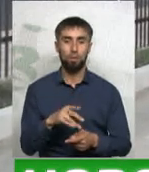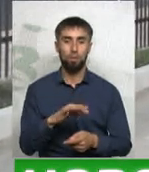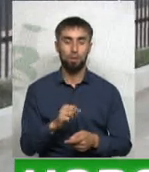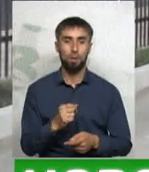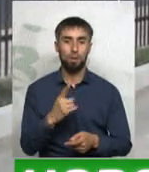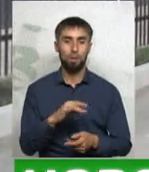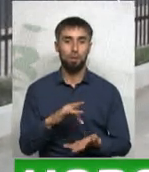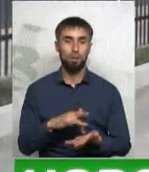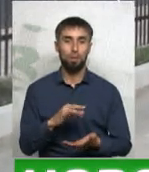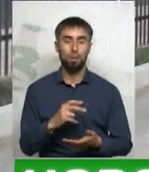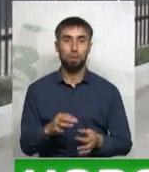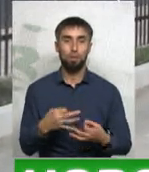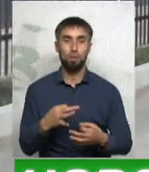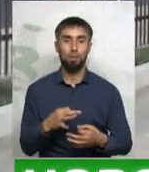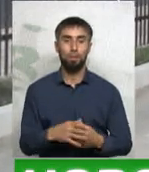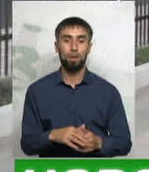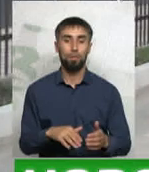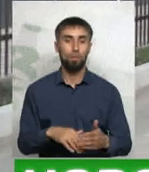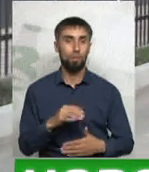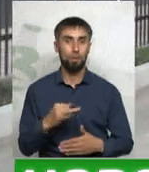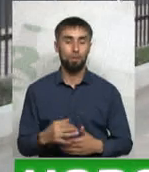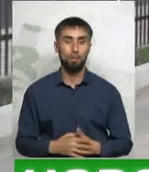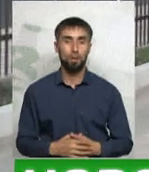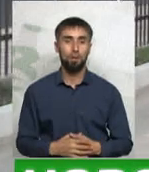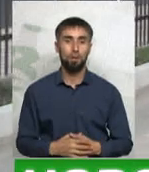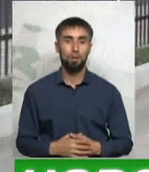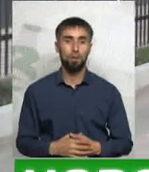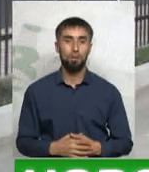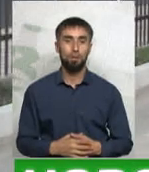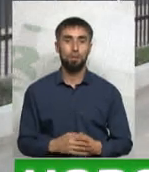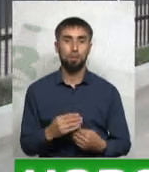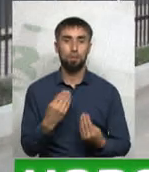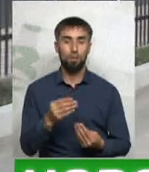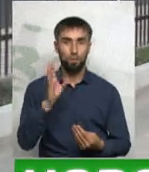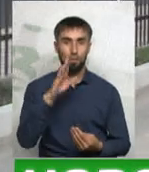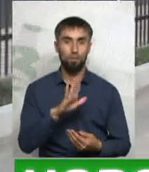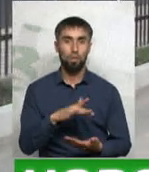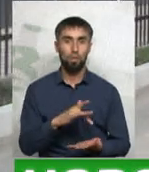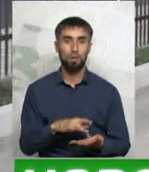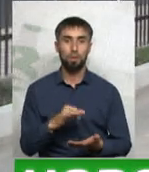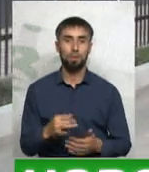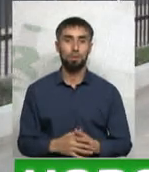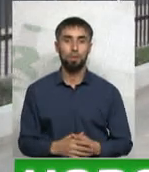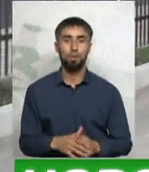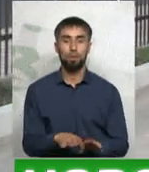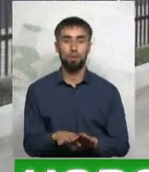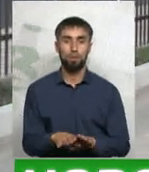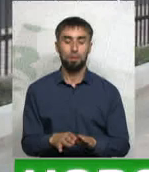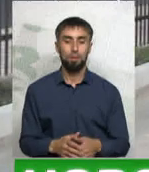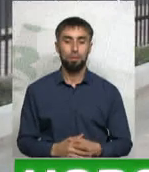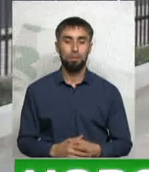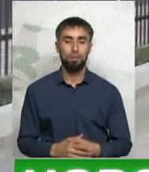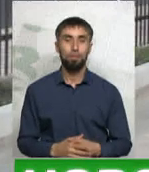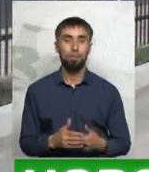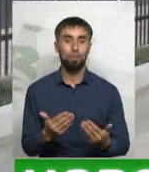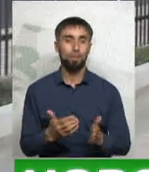из центральных, она позволила в том числе улучшить и подачу воды в городе. И, соответственно,